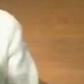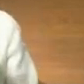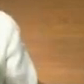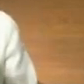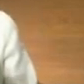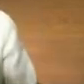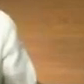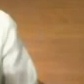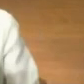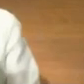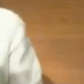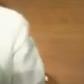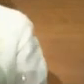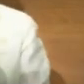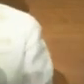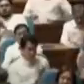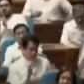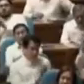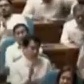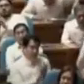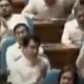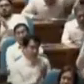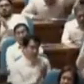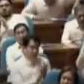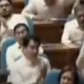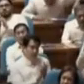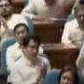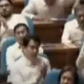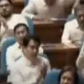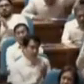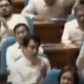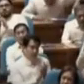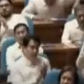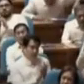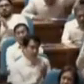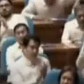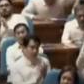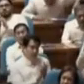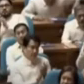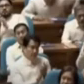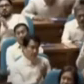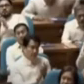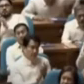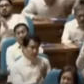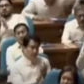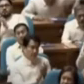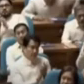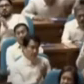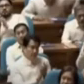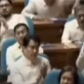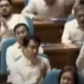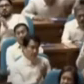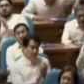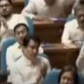bagong Pilipinas. Maraming salamat po. Hindi ko pala dito napanood yun eh. Anyway, itatry ko na